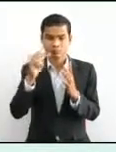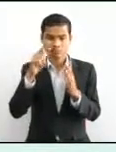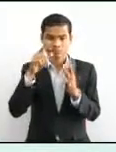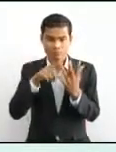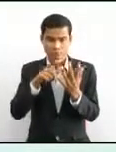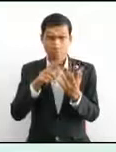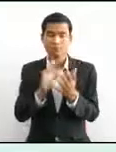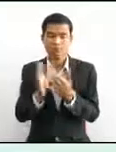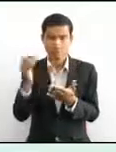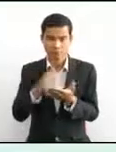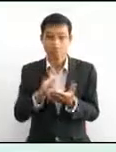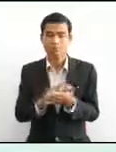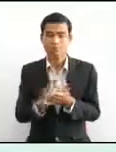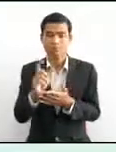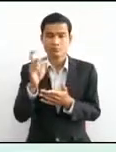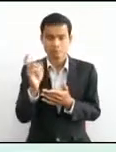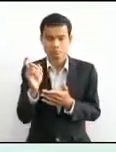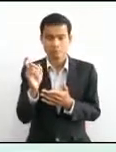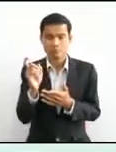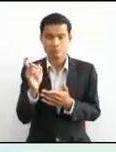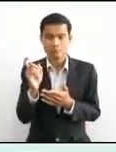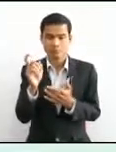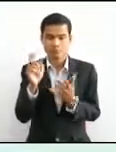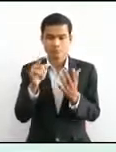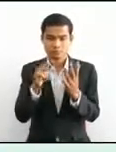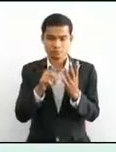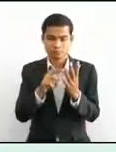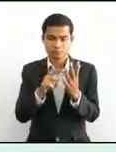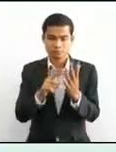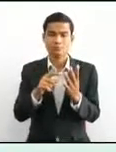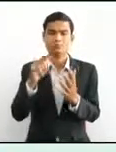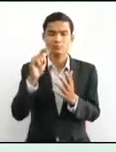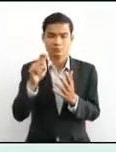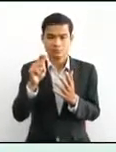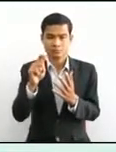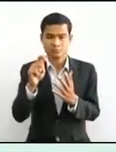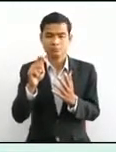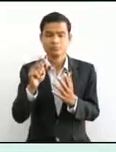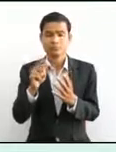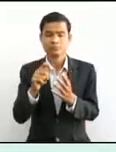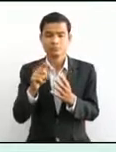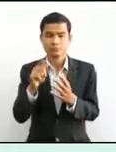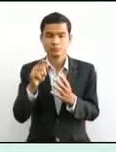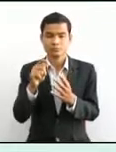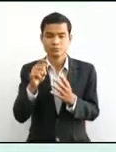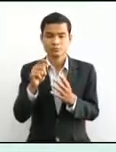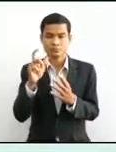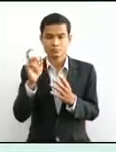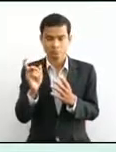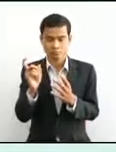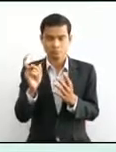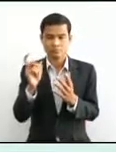tiết pho o pho rơ pho